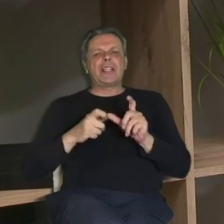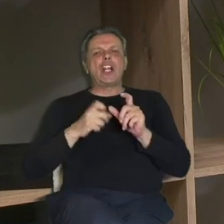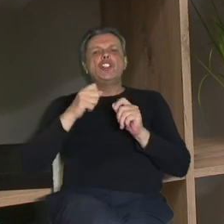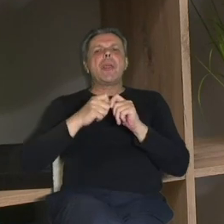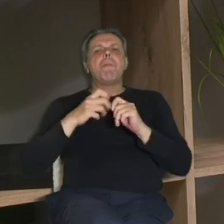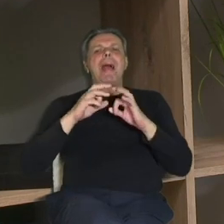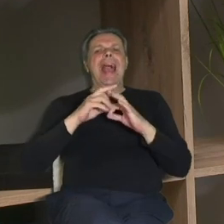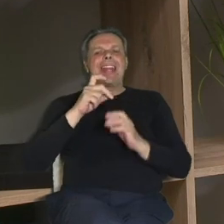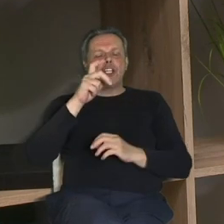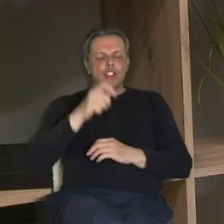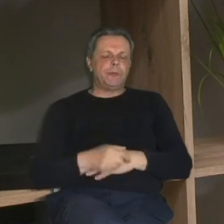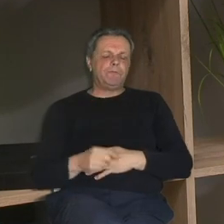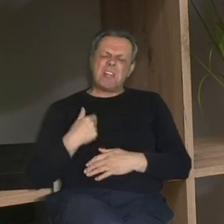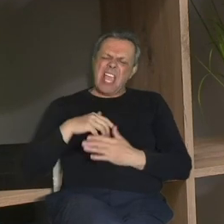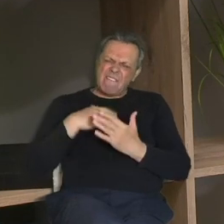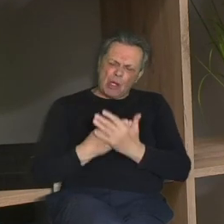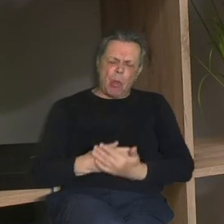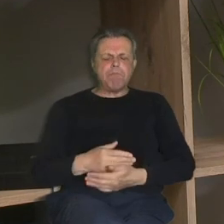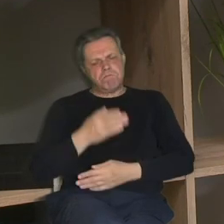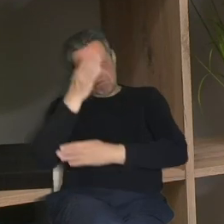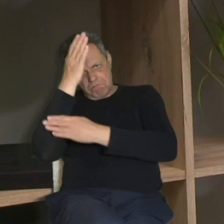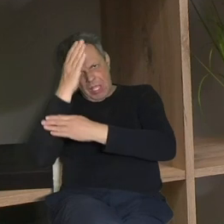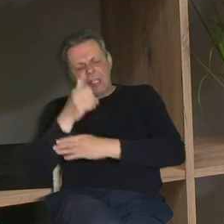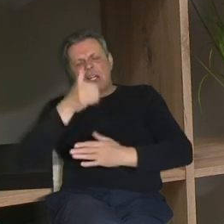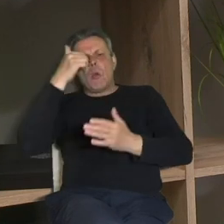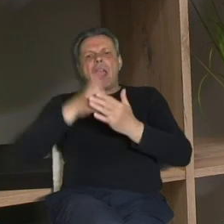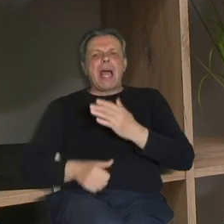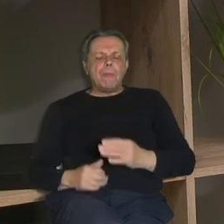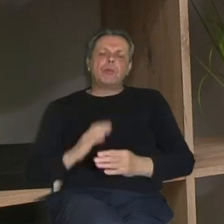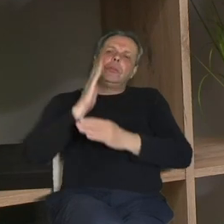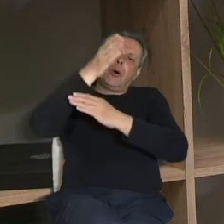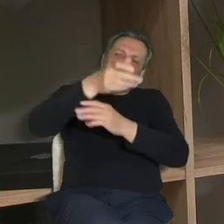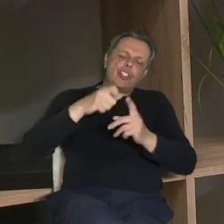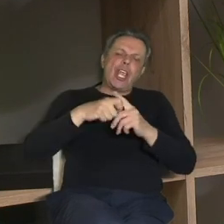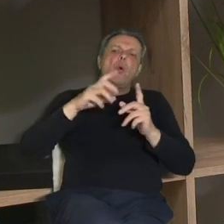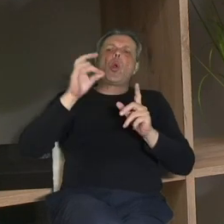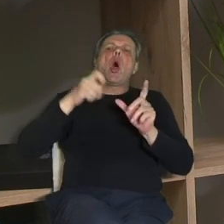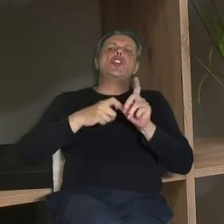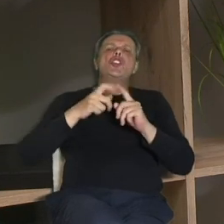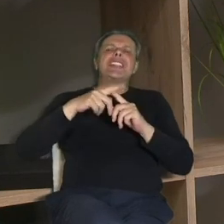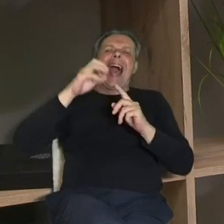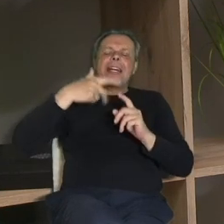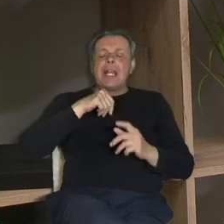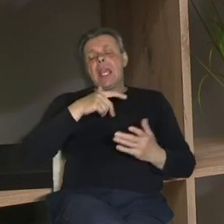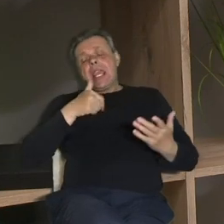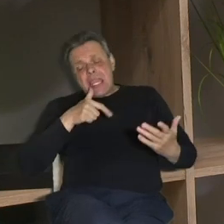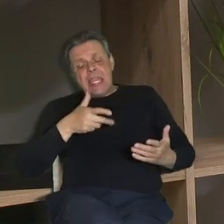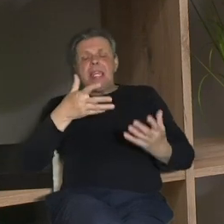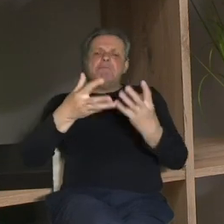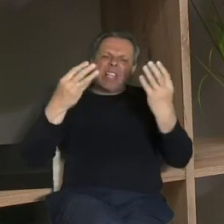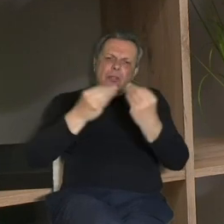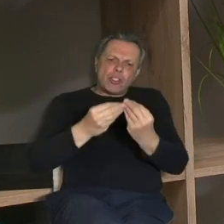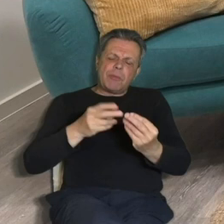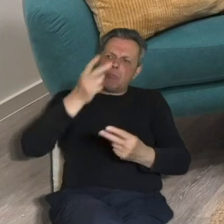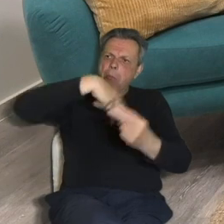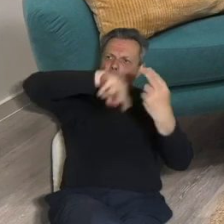Čibarić. Vjerujem da ćemo jednog dana otići do njega u kloštar Ivanić, pa ćemo s njime i